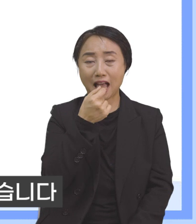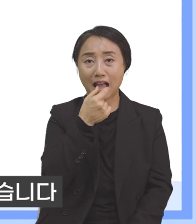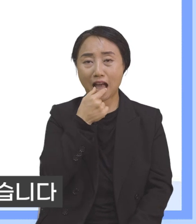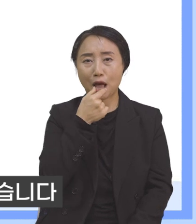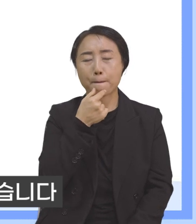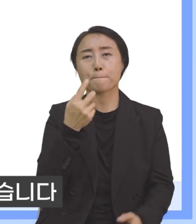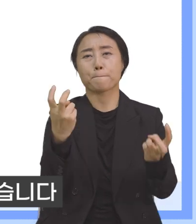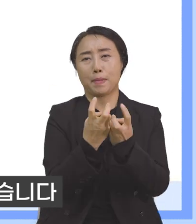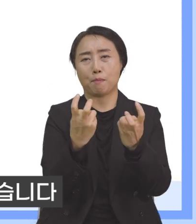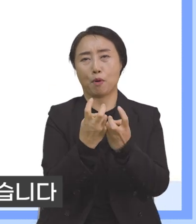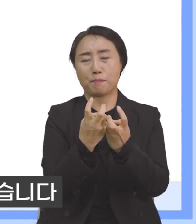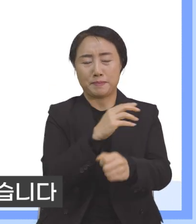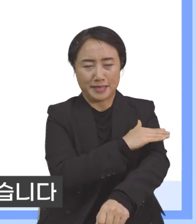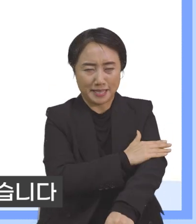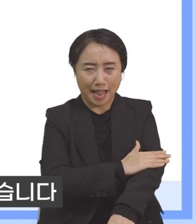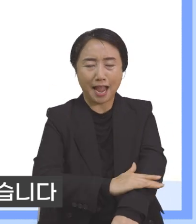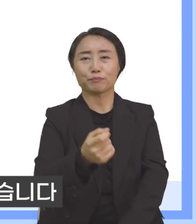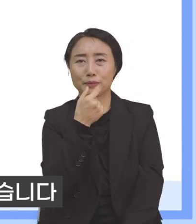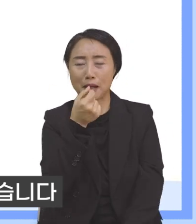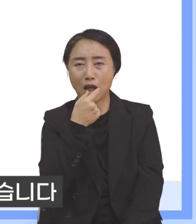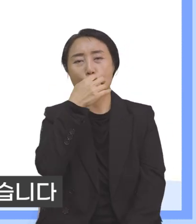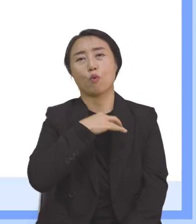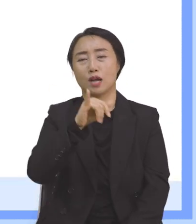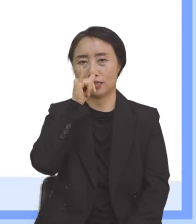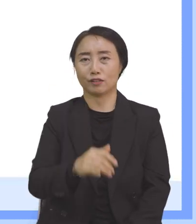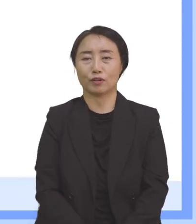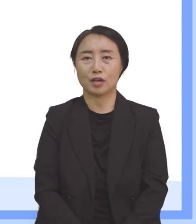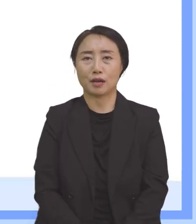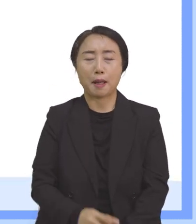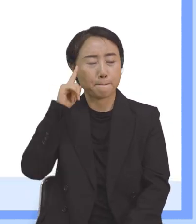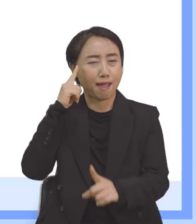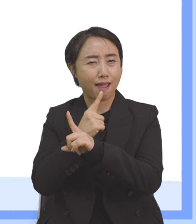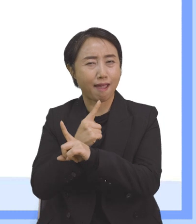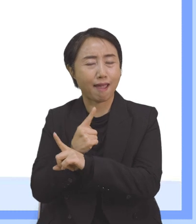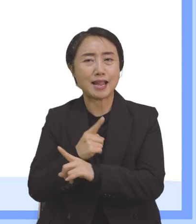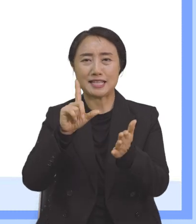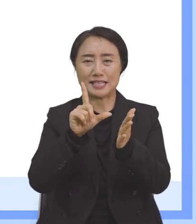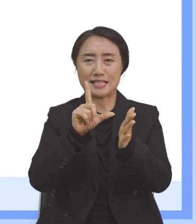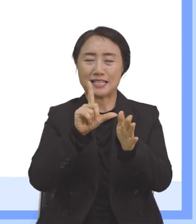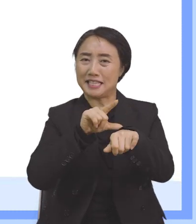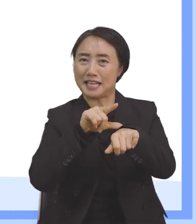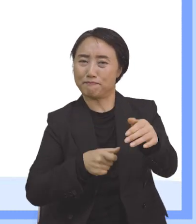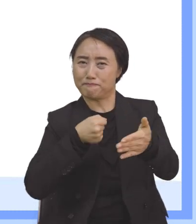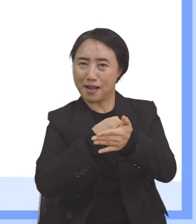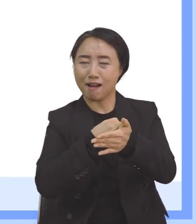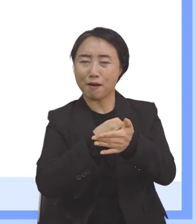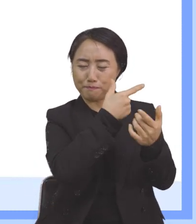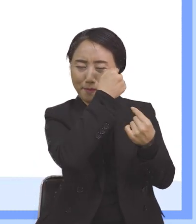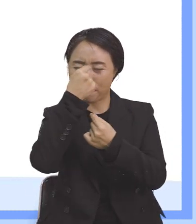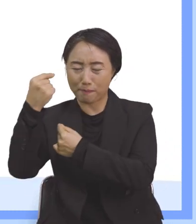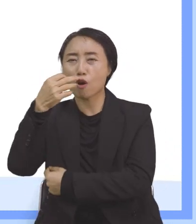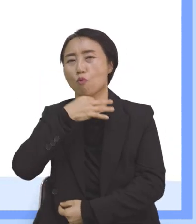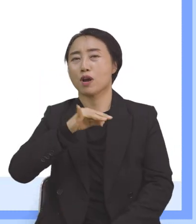피임약은 복용 방법에 따라 제대로 복용해야 피임 효과가 있습니다. 또 매일 일정한 시간에 성실하게 잘 챙겨